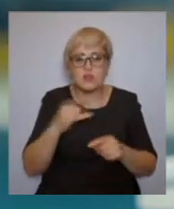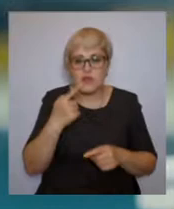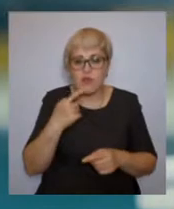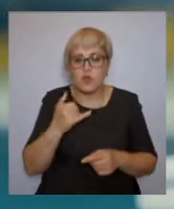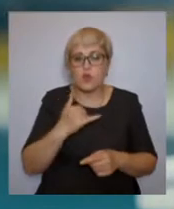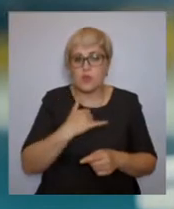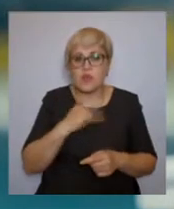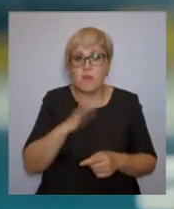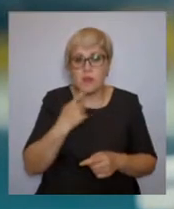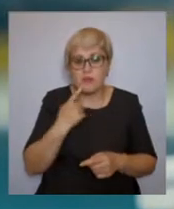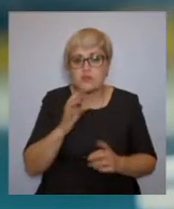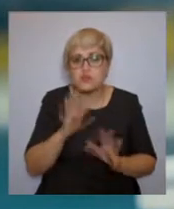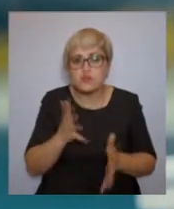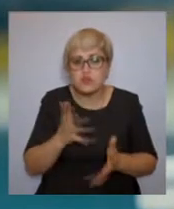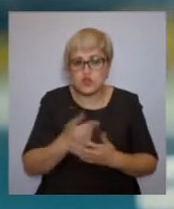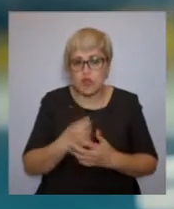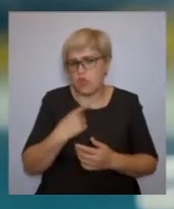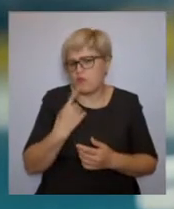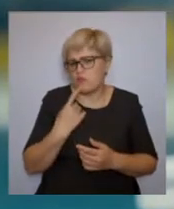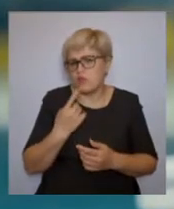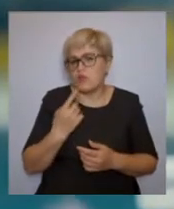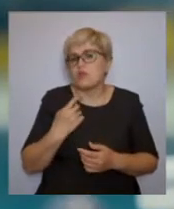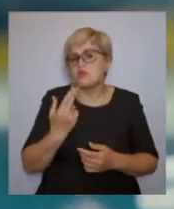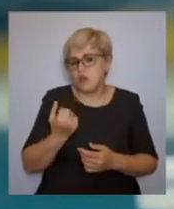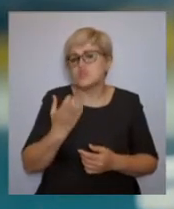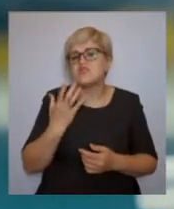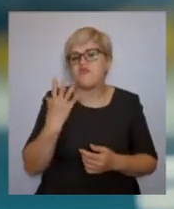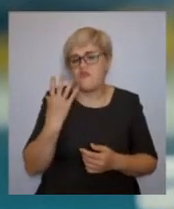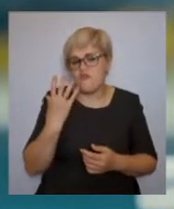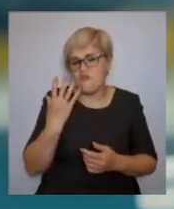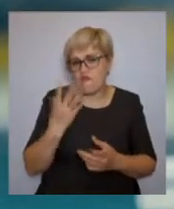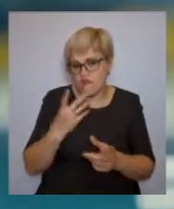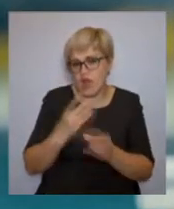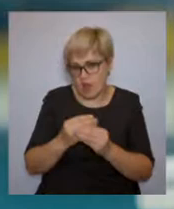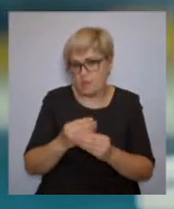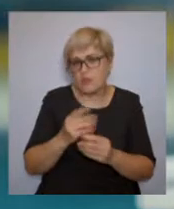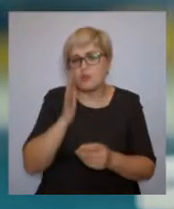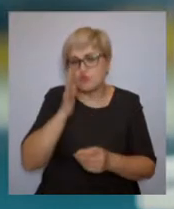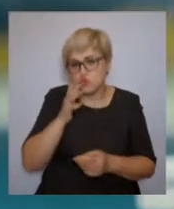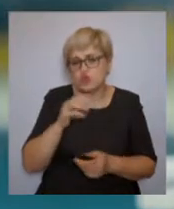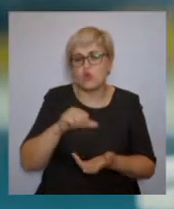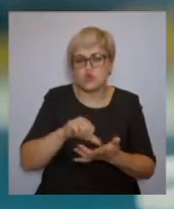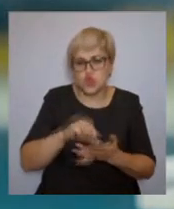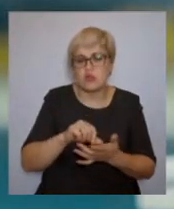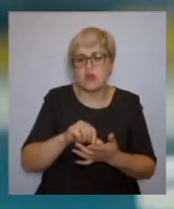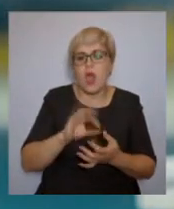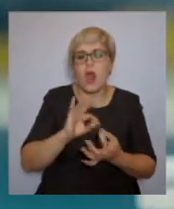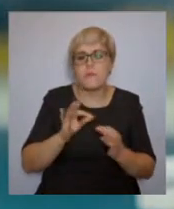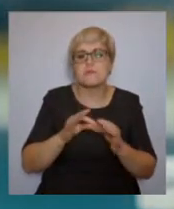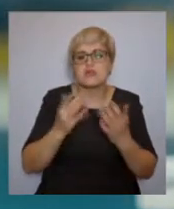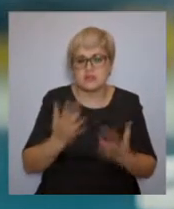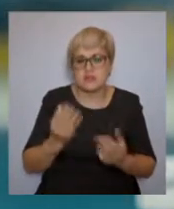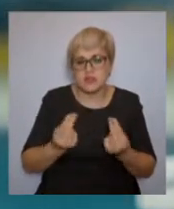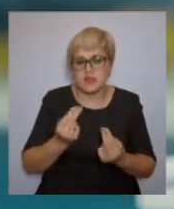итальянок применяется там ну просто вулканическим достичь на и чувство когда мы попали туда звонили